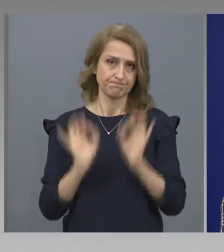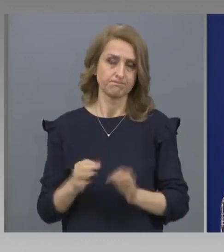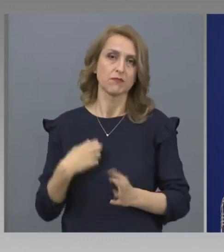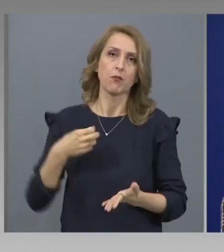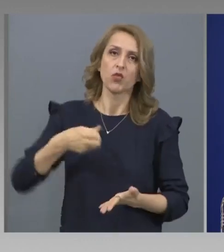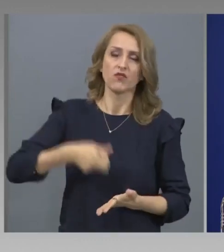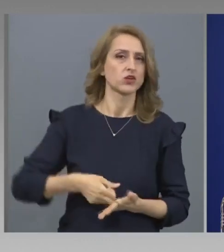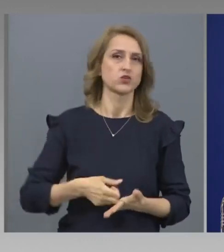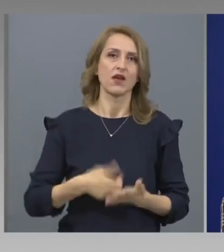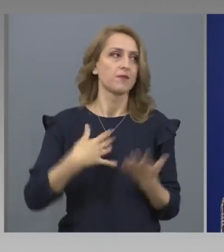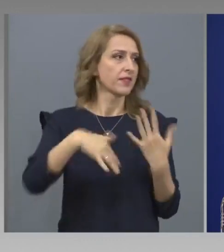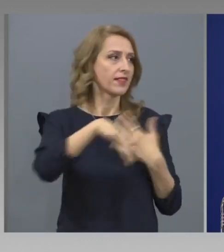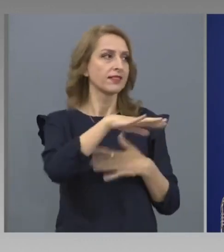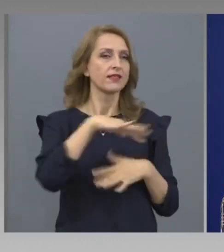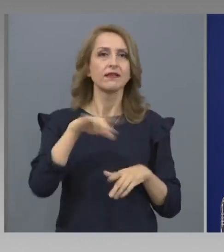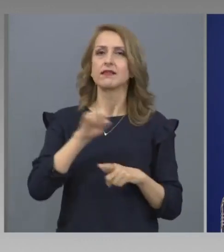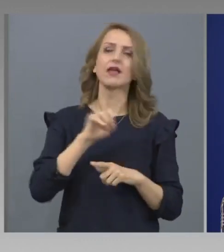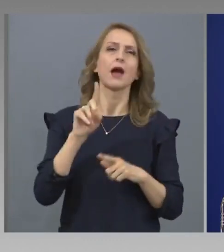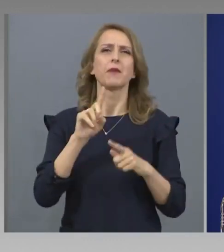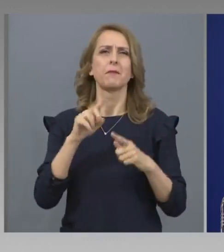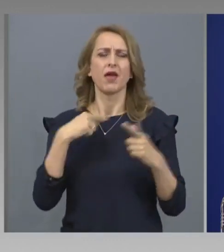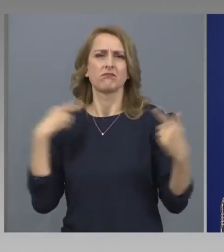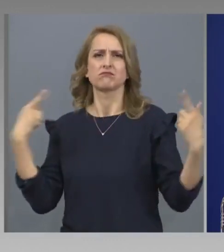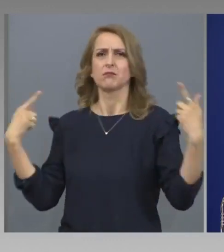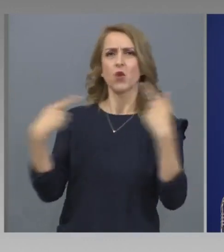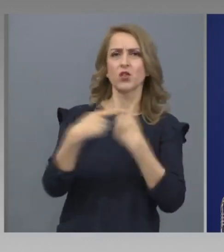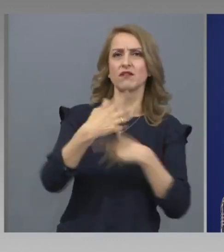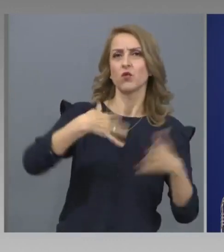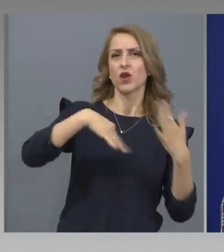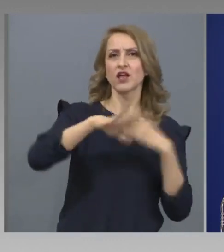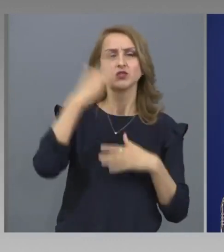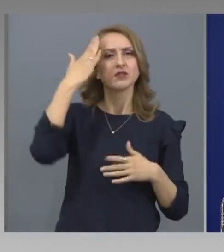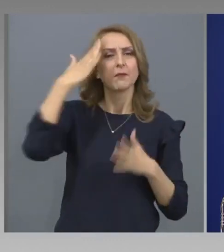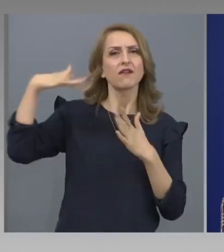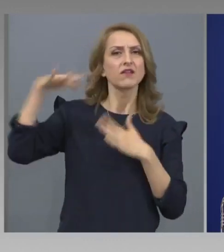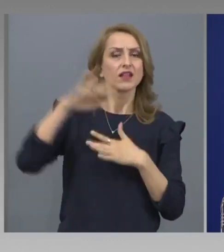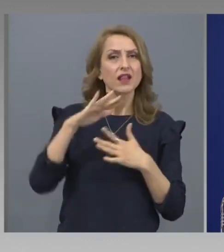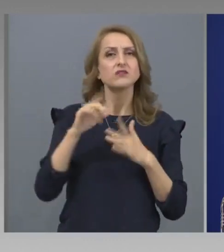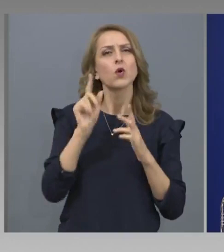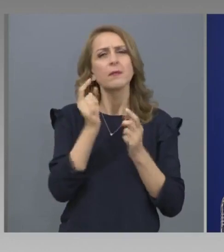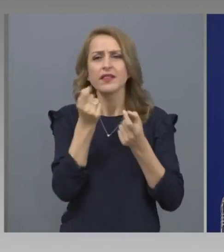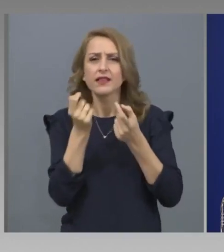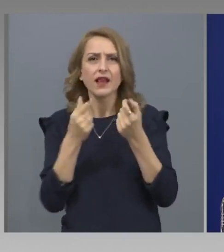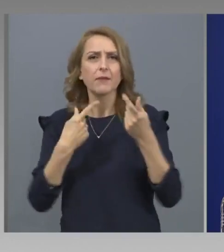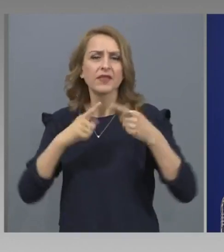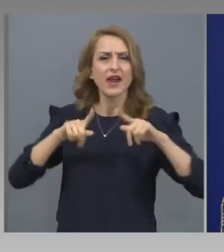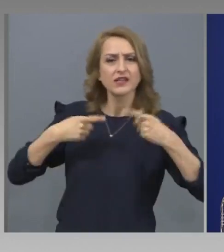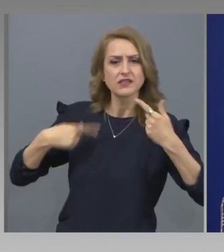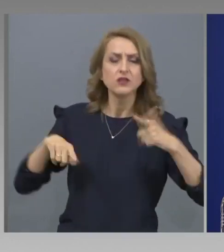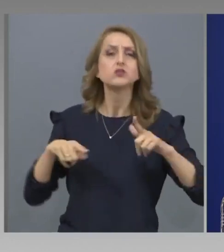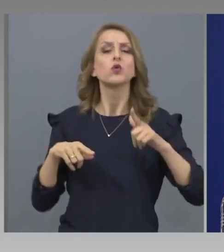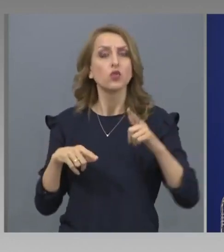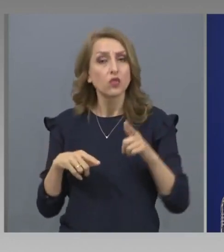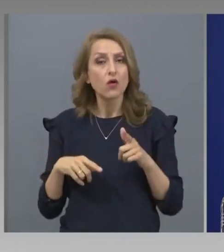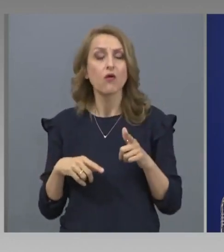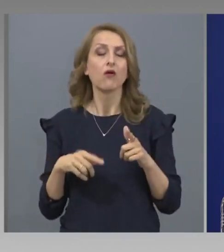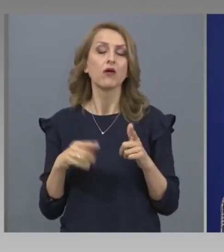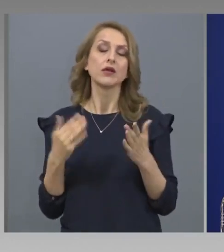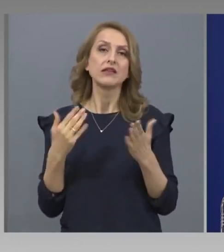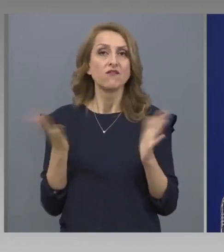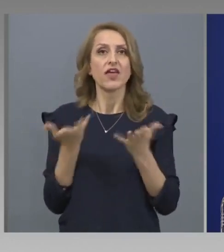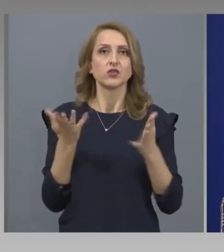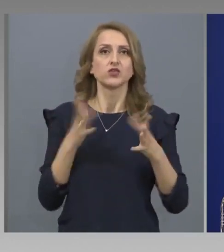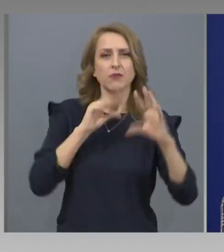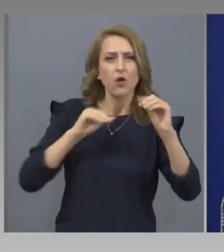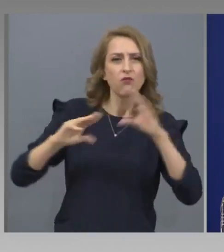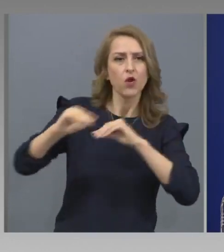детайли. Детайлите са изчистени и ще бъдат облечени вече в заповедта на министъра на здравеопазването. Така